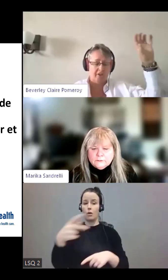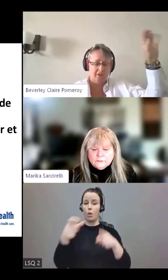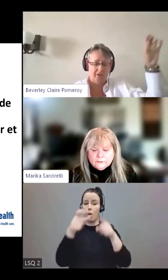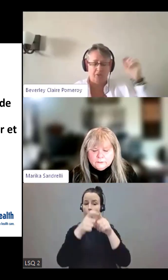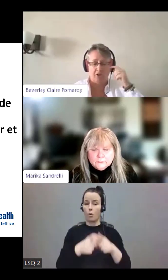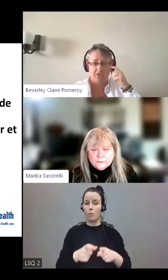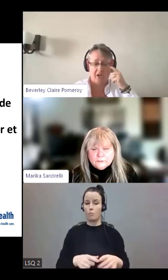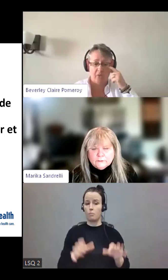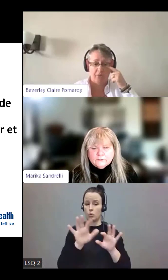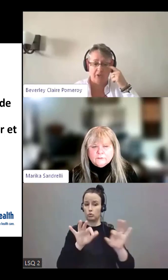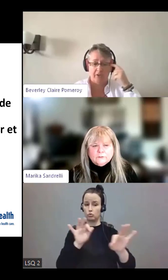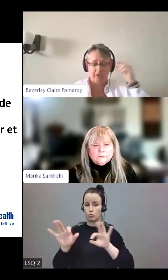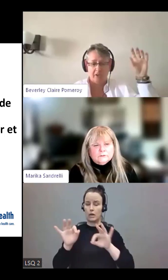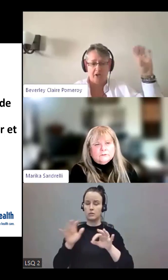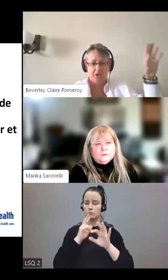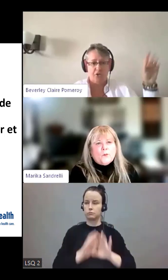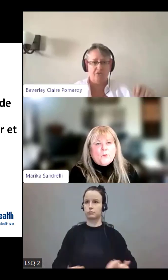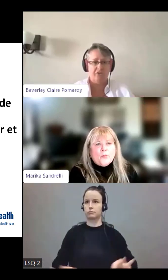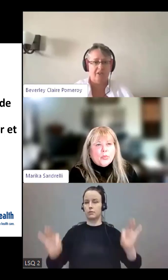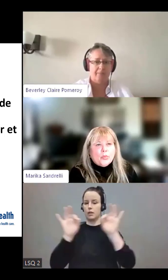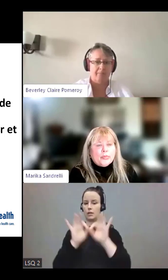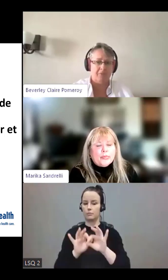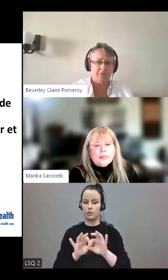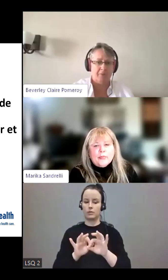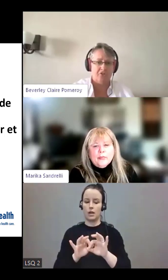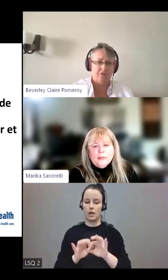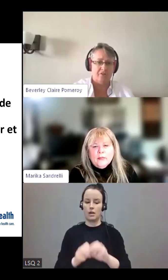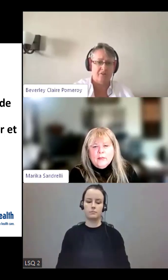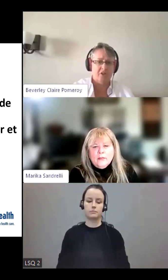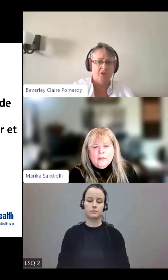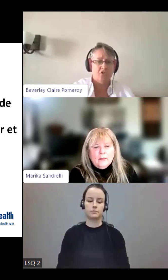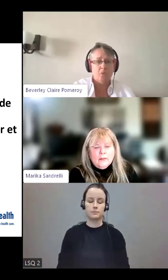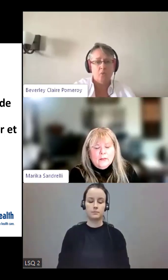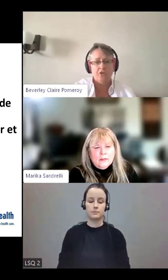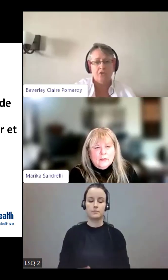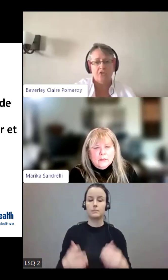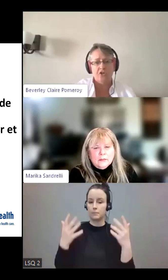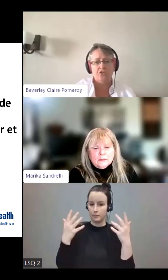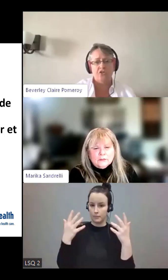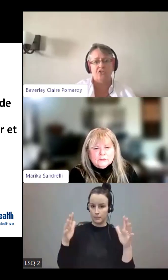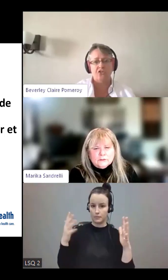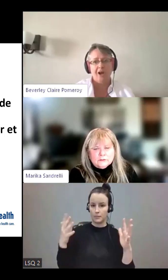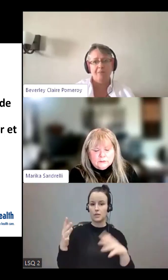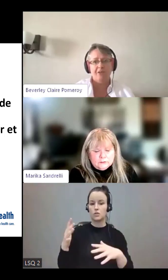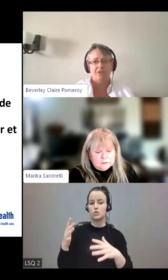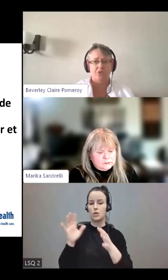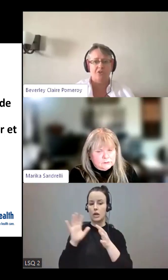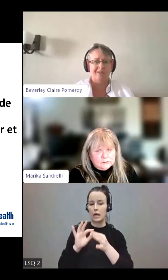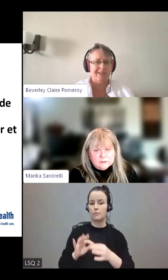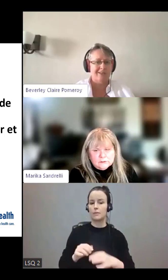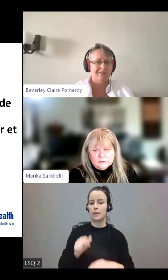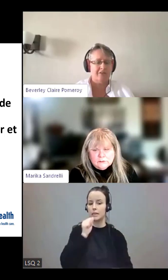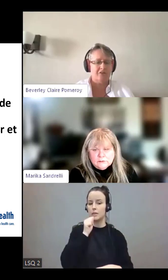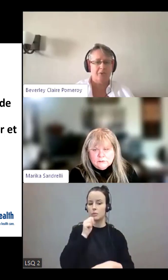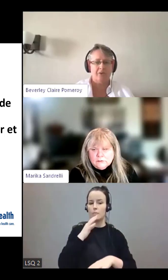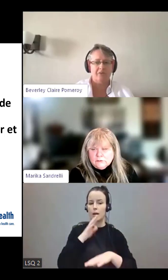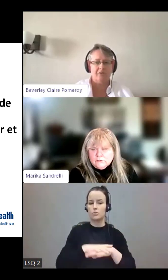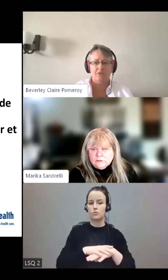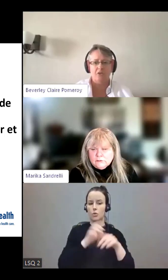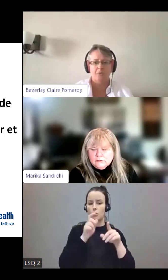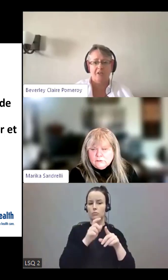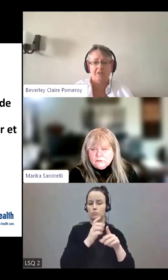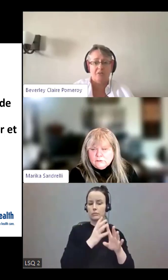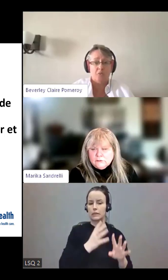parlé un peu lorsqu'on parlait sur les notes sur les patients. Donc, les mots qu'on utilise pour identifier les individus